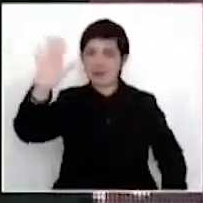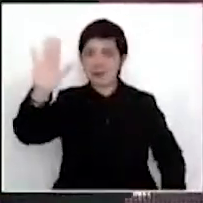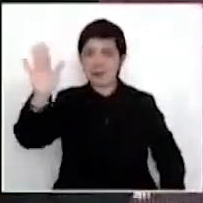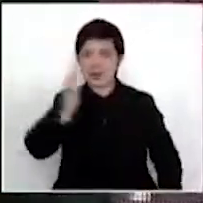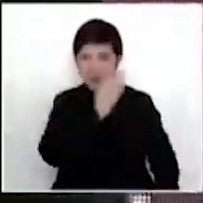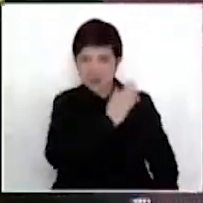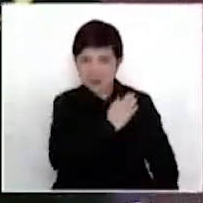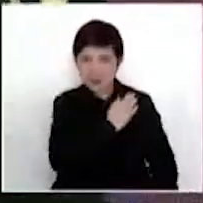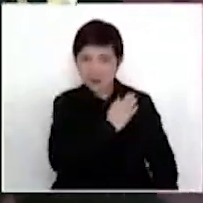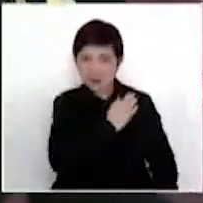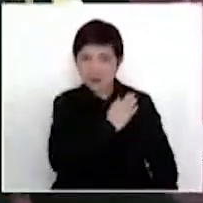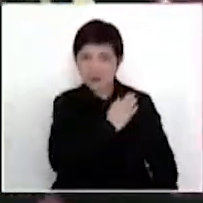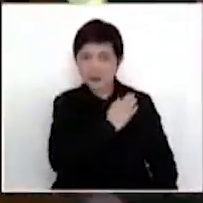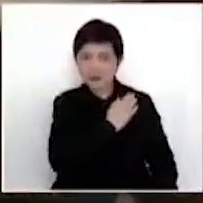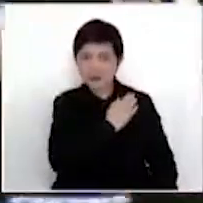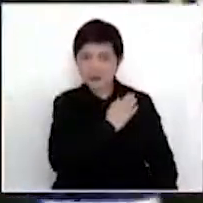jumpa